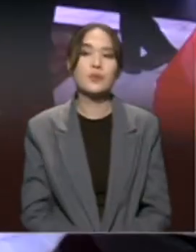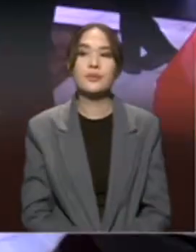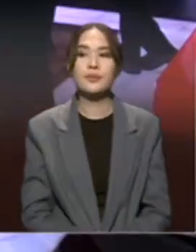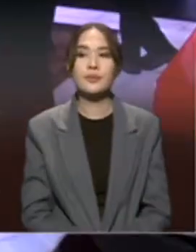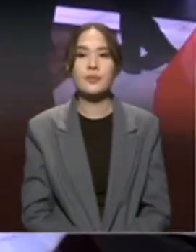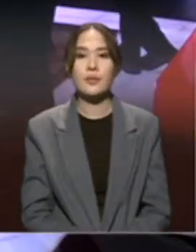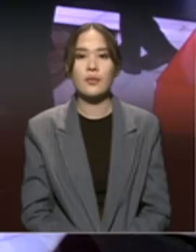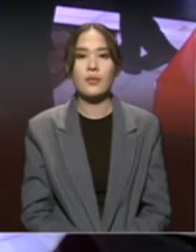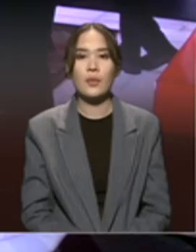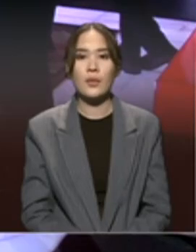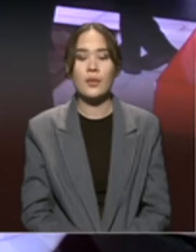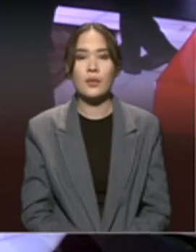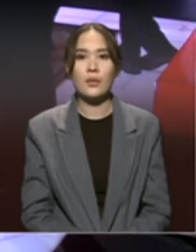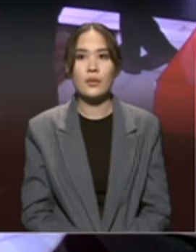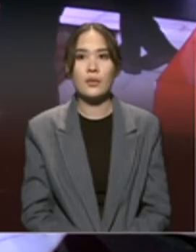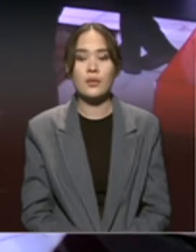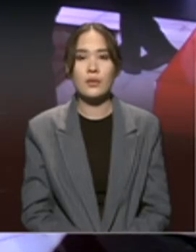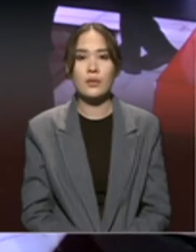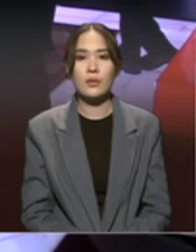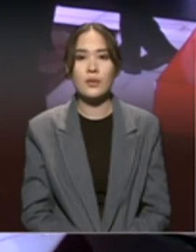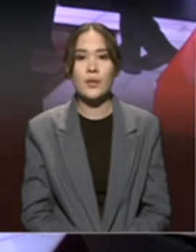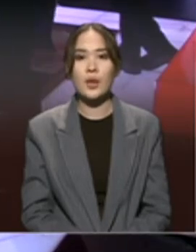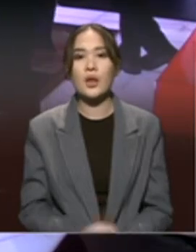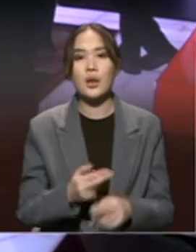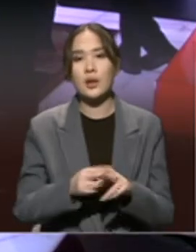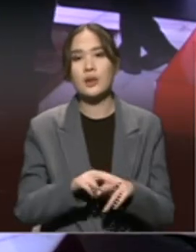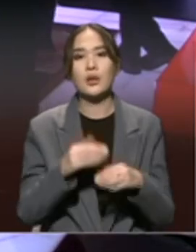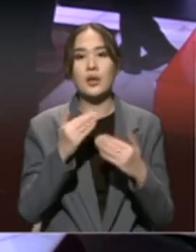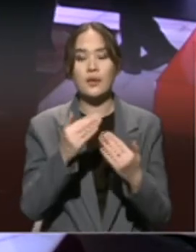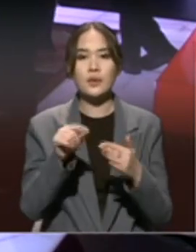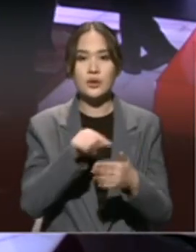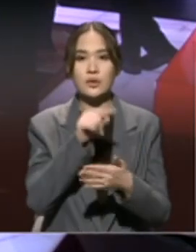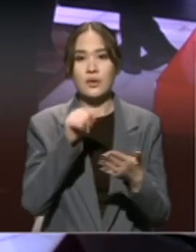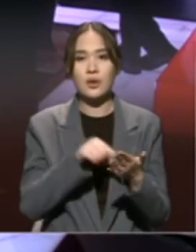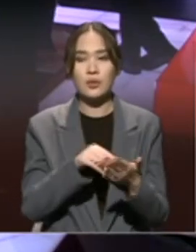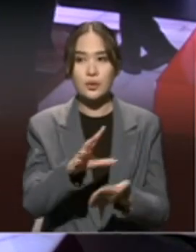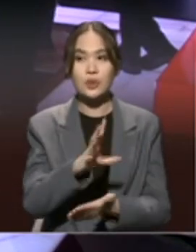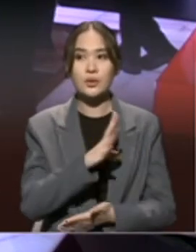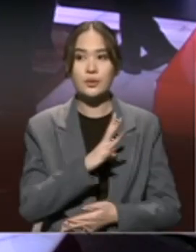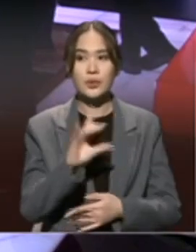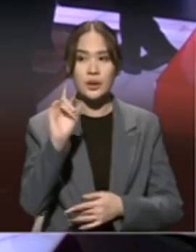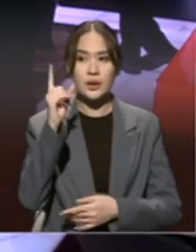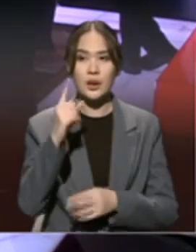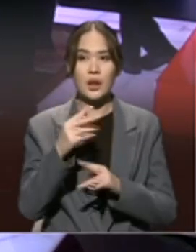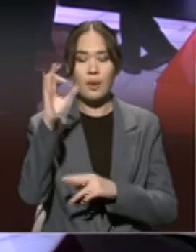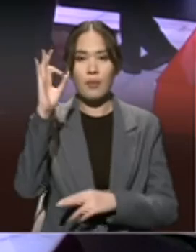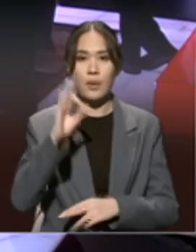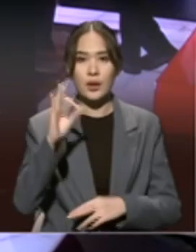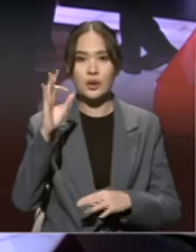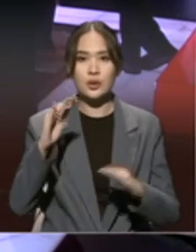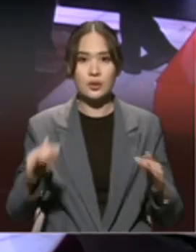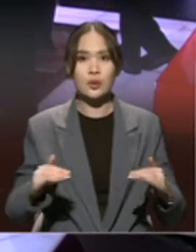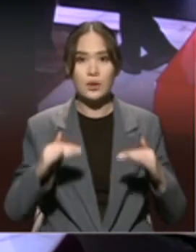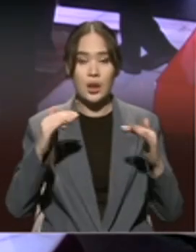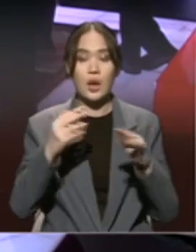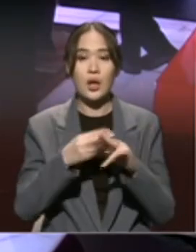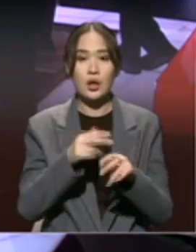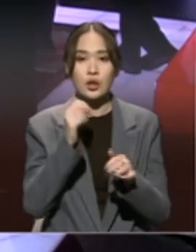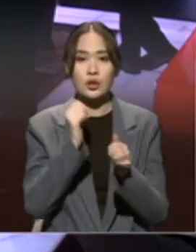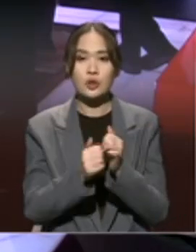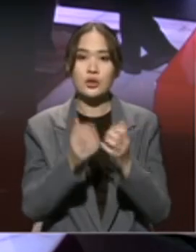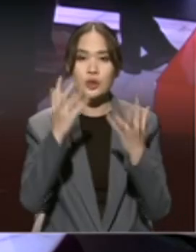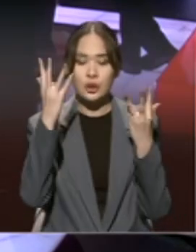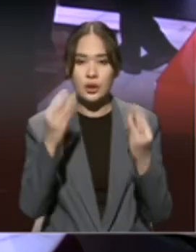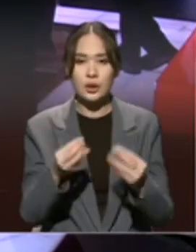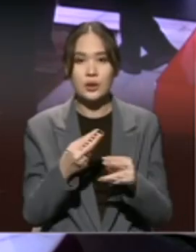Айнұр ханым. Иә, сен жүрмесеңіздер. Қазір сіз сұрақ қойдыңыз ғой, неге жаңағы пайыз өсті деп, біз күнделікті